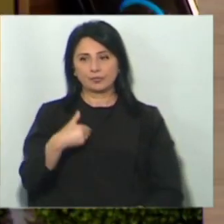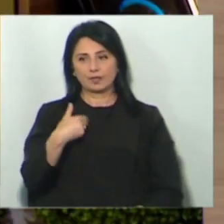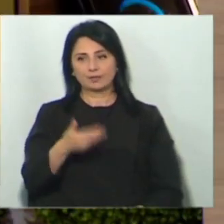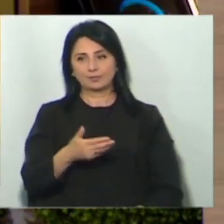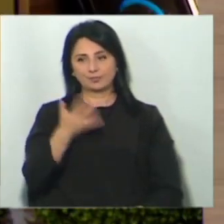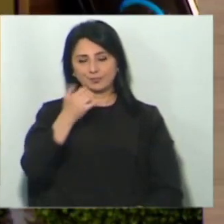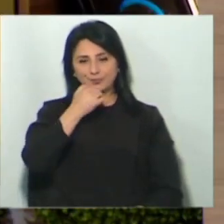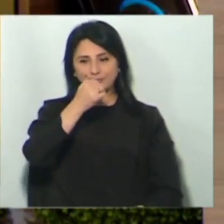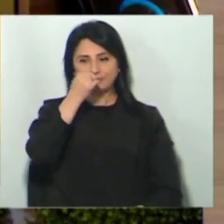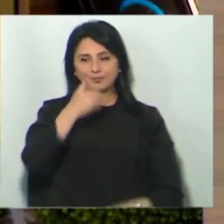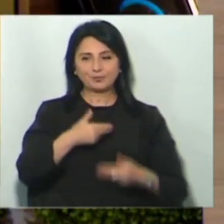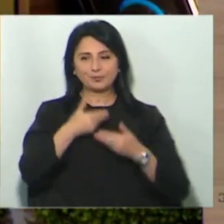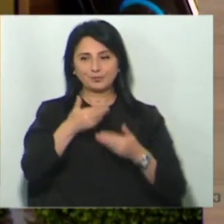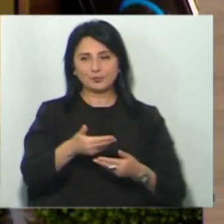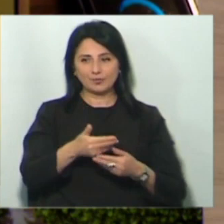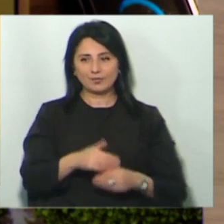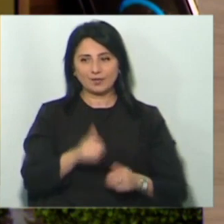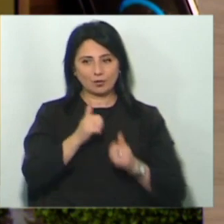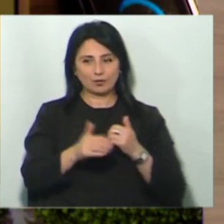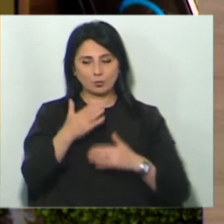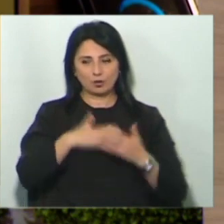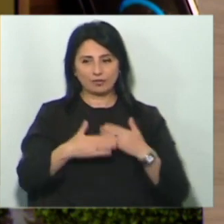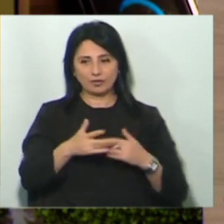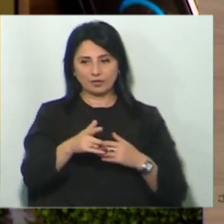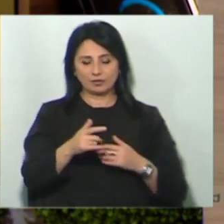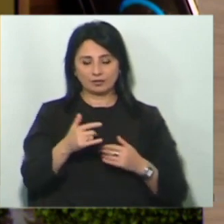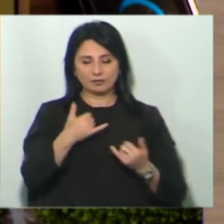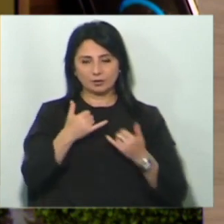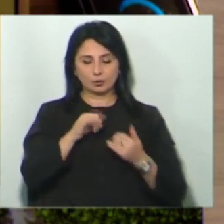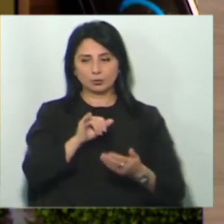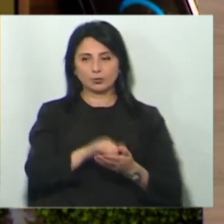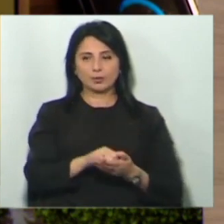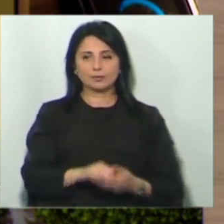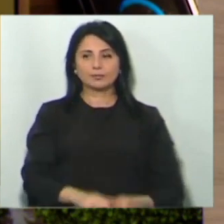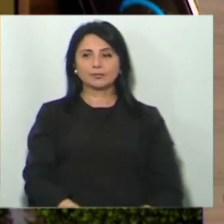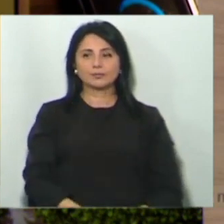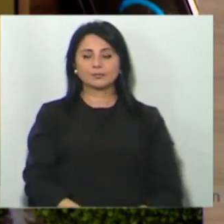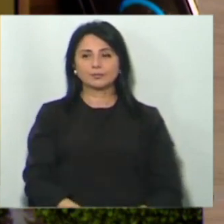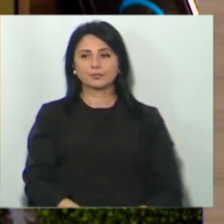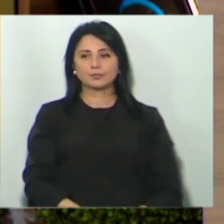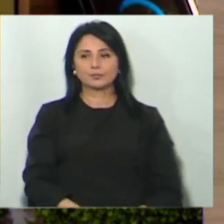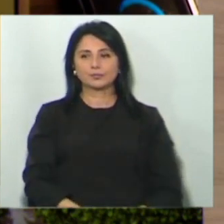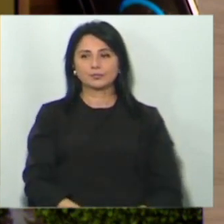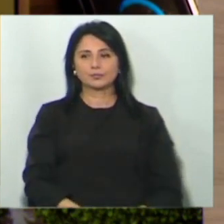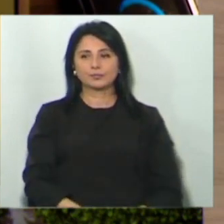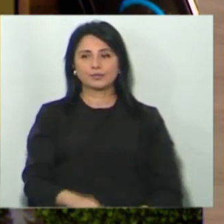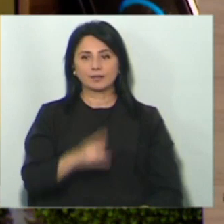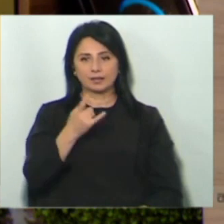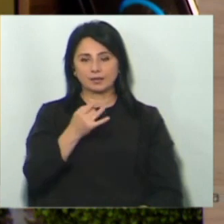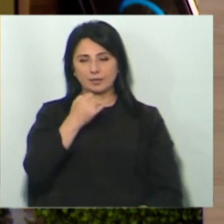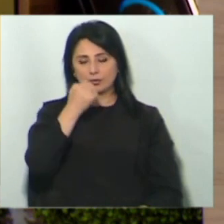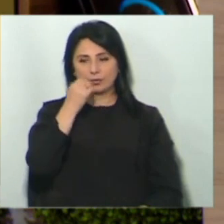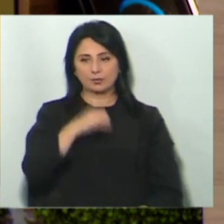Მოგესალმებით, დიდი მადლობა მარია მოწვევისათვის, ყოველთვის მოხარული ვარ თქვენ სტუდიაში სტუმრობით, კიდევ ერთხელ დიდი